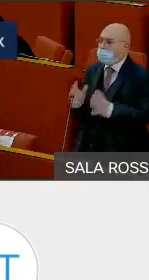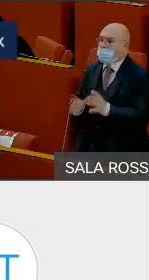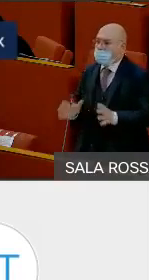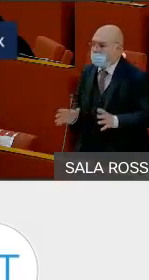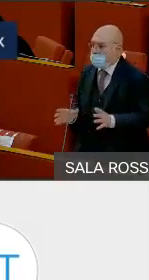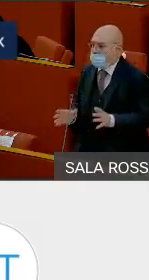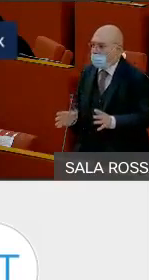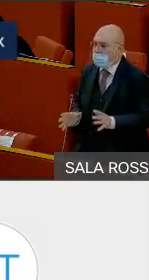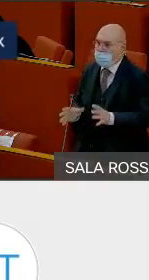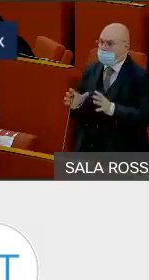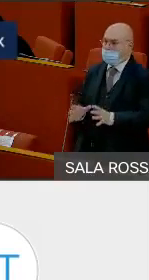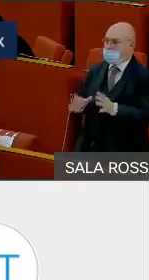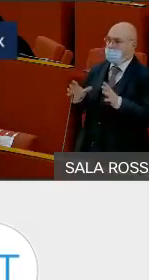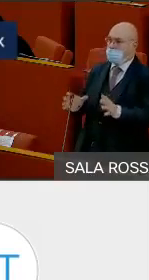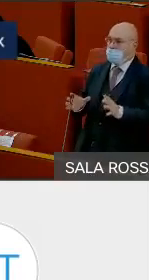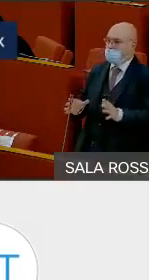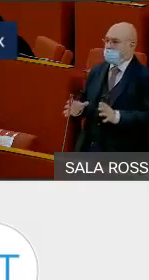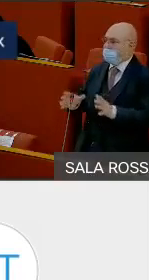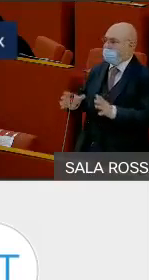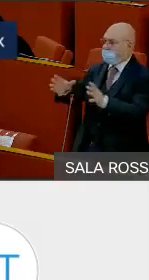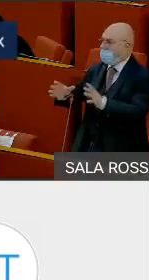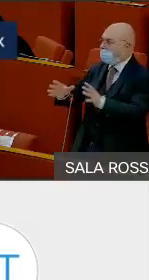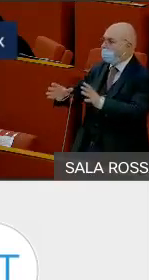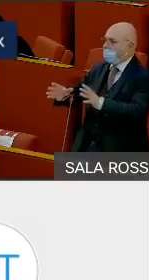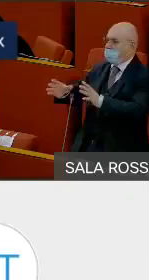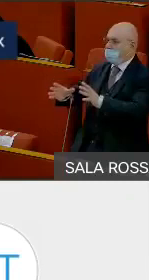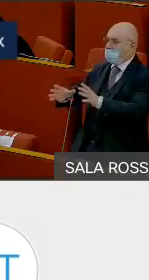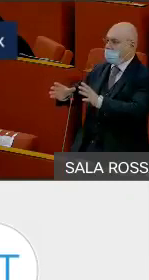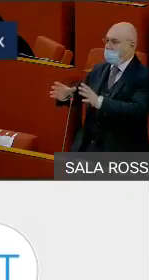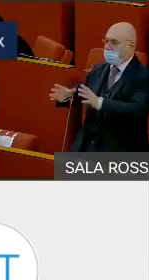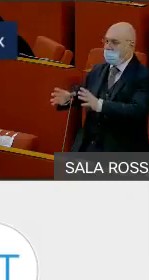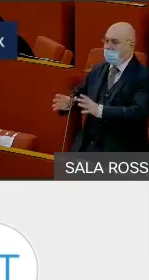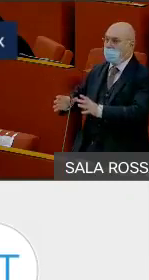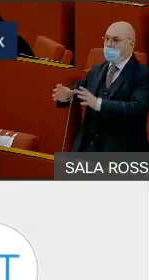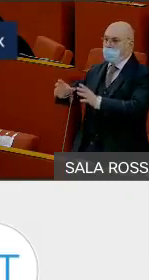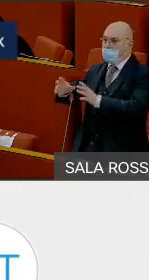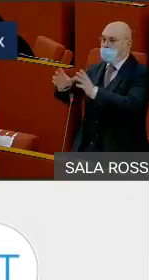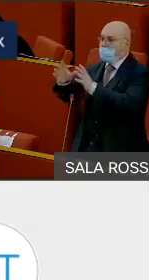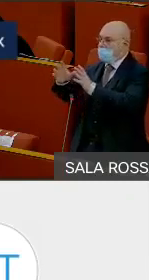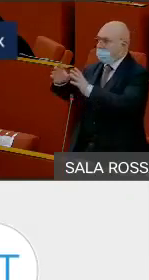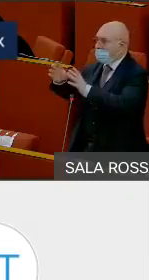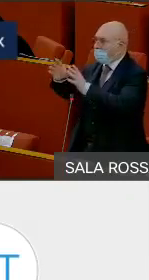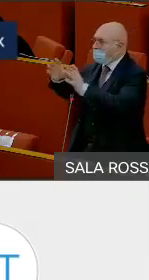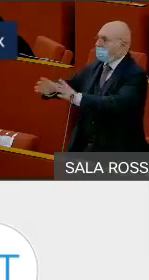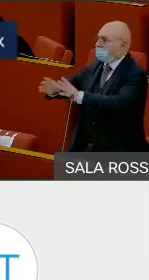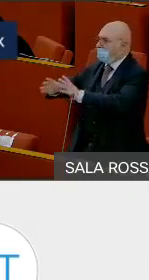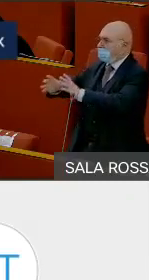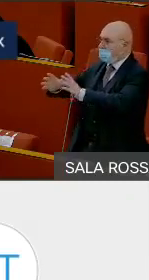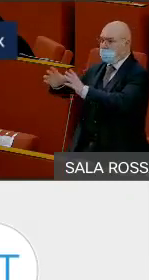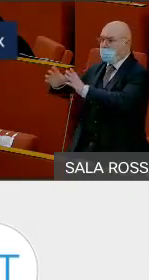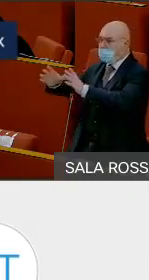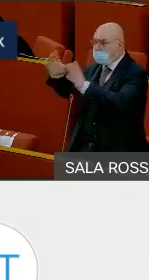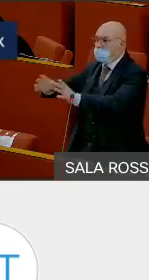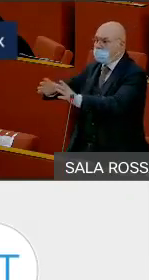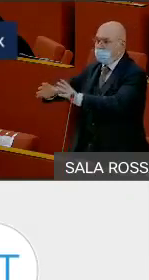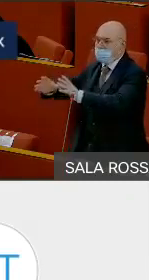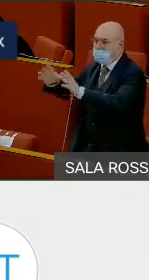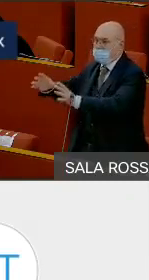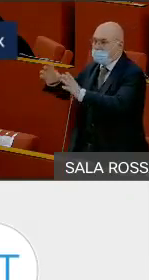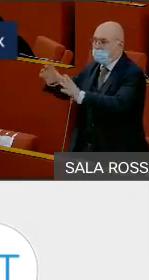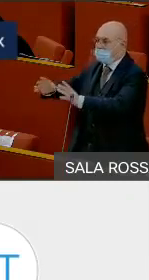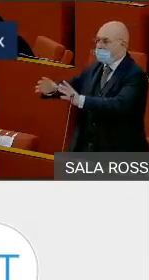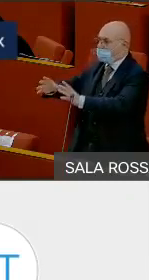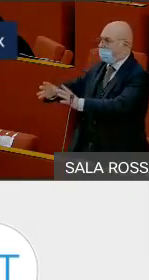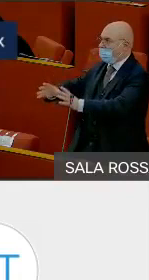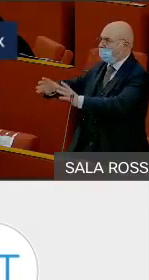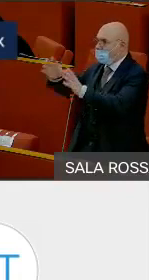chi ci guadagna qua è il signor catania adorno tant'è che gli dobbiamo dare anche lì il quantitativo di contributo che dovrà